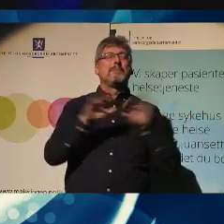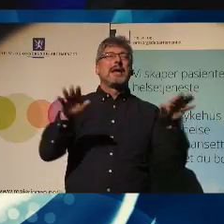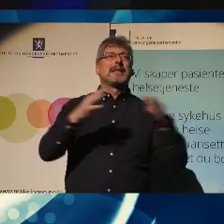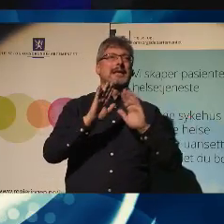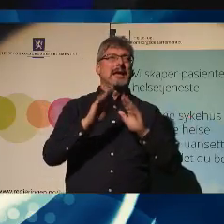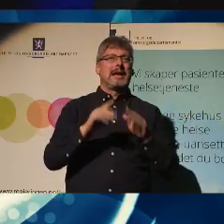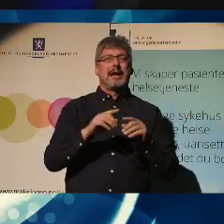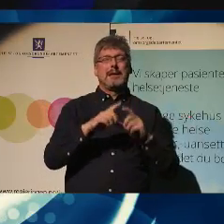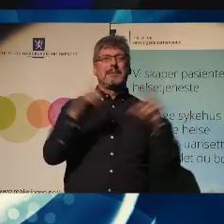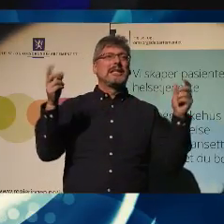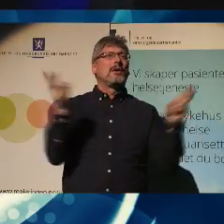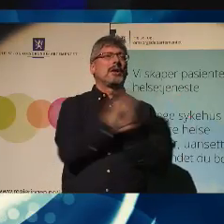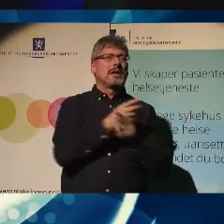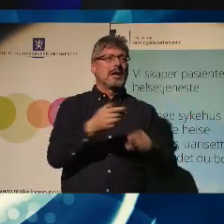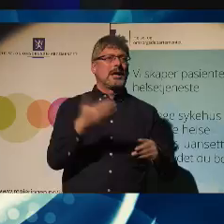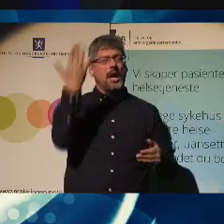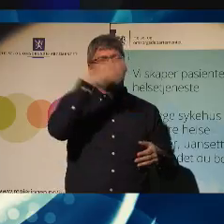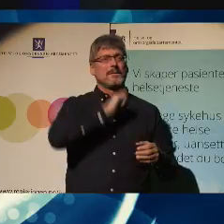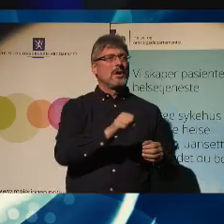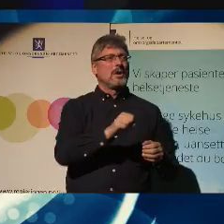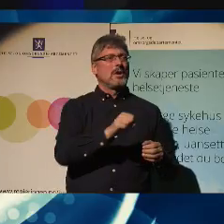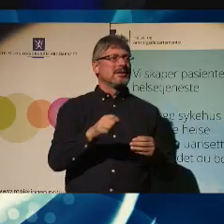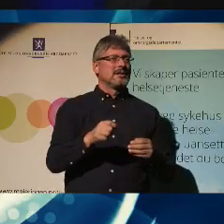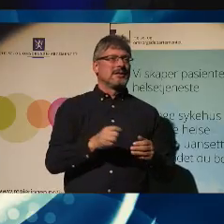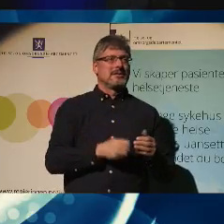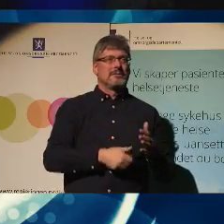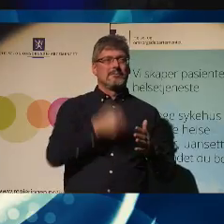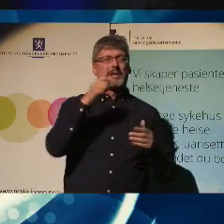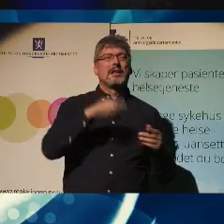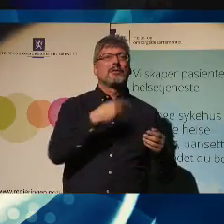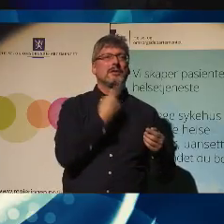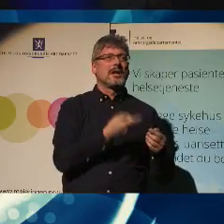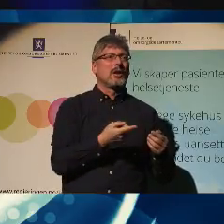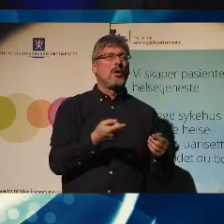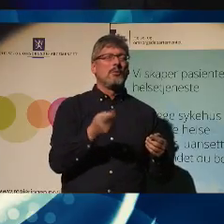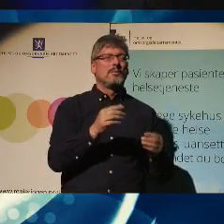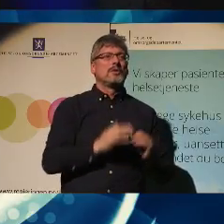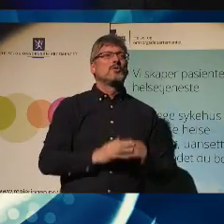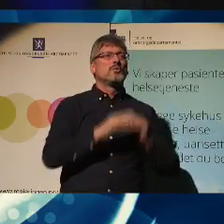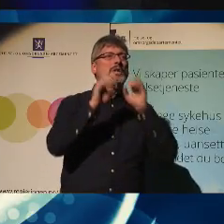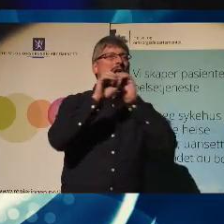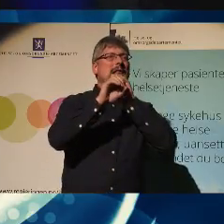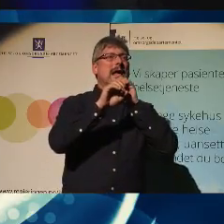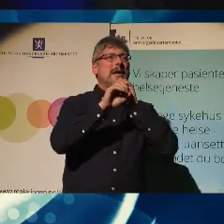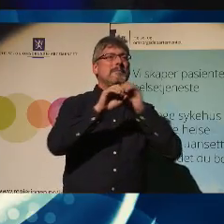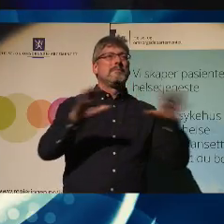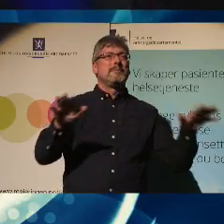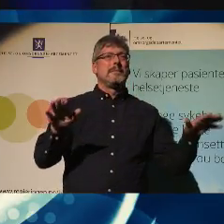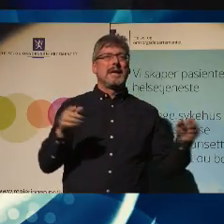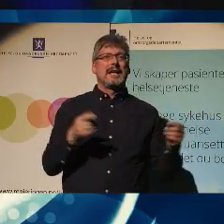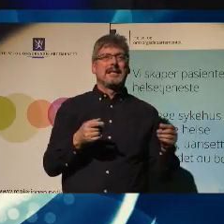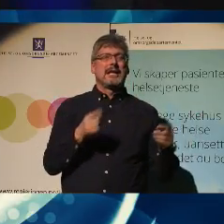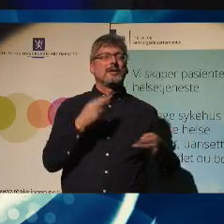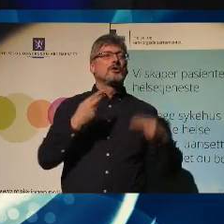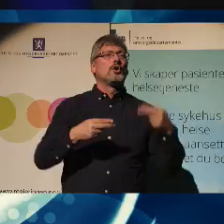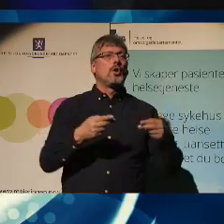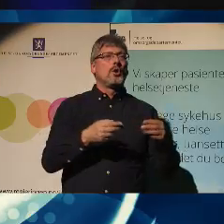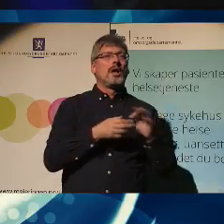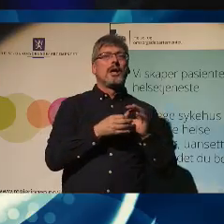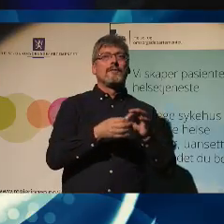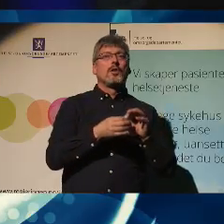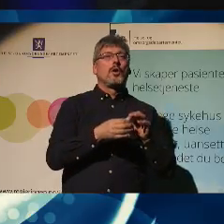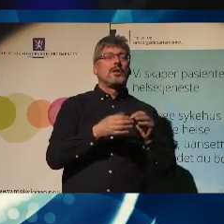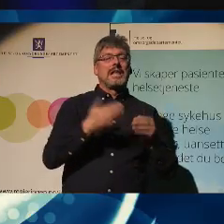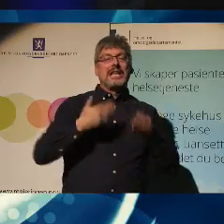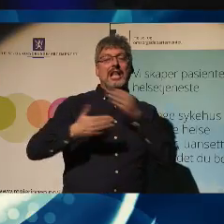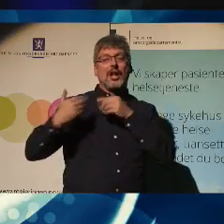hatt diskusjoner, ikke sant, de siste månedene om de sosiale medienes rolle i forhold til de